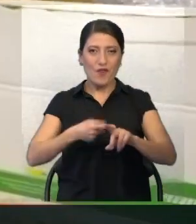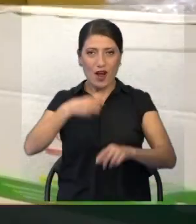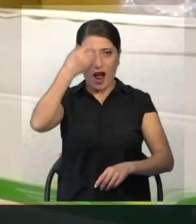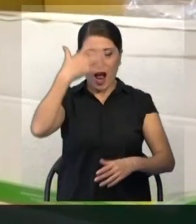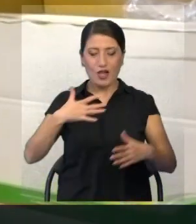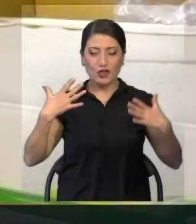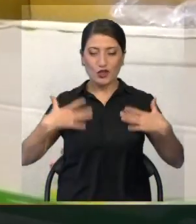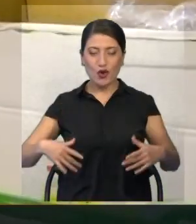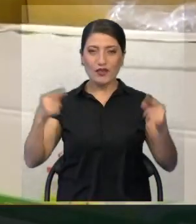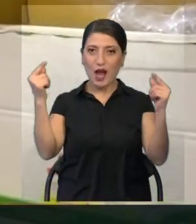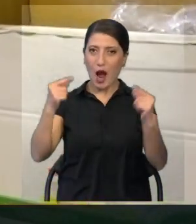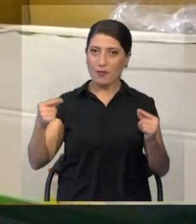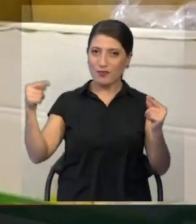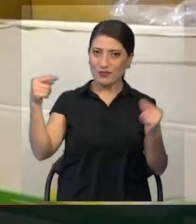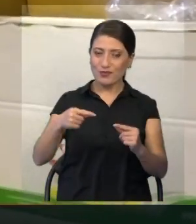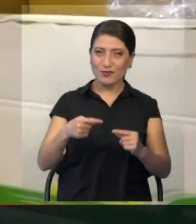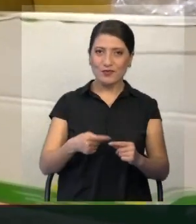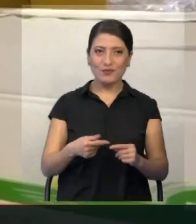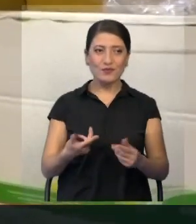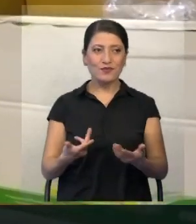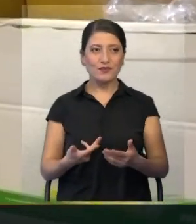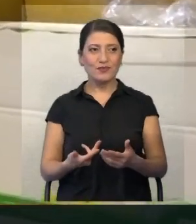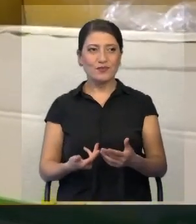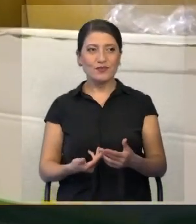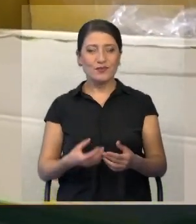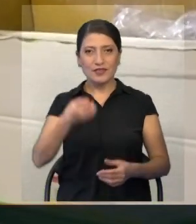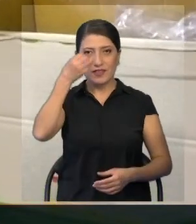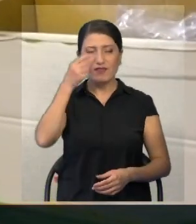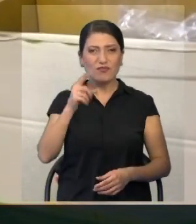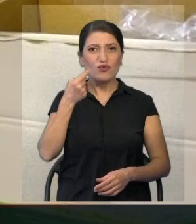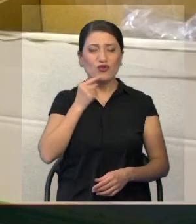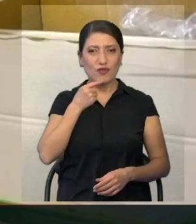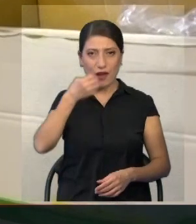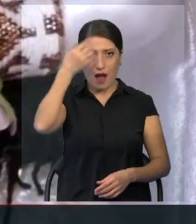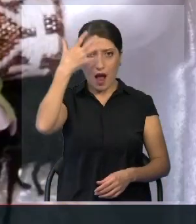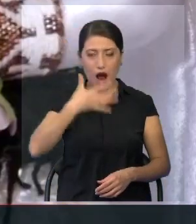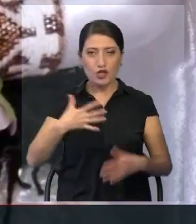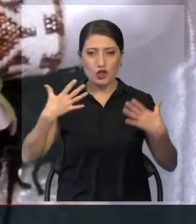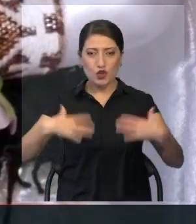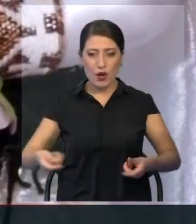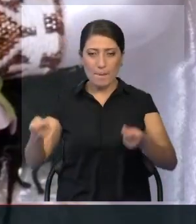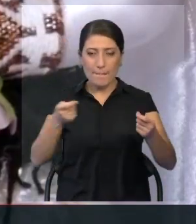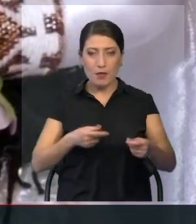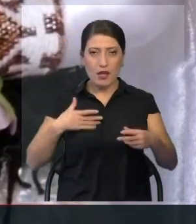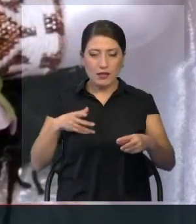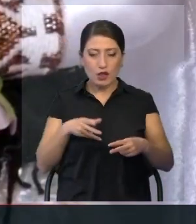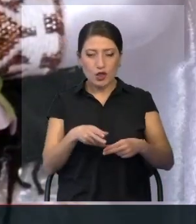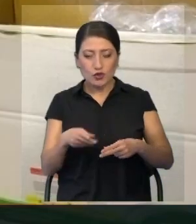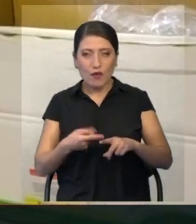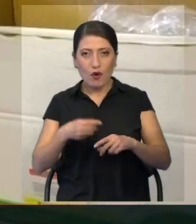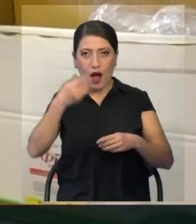շորին համապատասխանի։ Ու ցավը գիտես ինչն է, որ հարսի շորը բերում է, ես կտրում եմ, որ հարսի շորով հարս